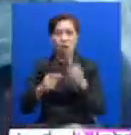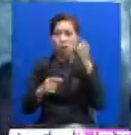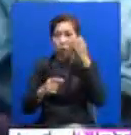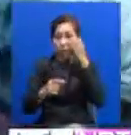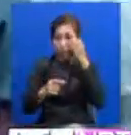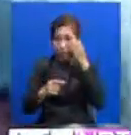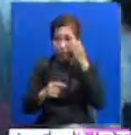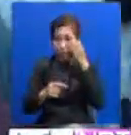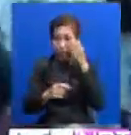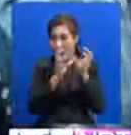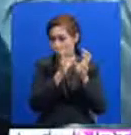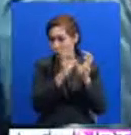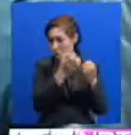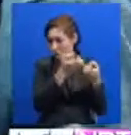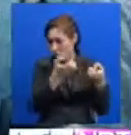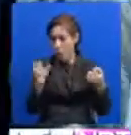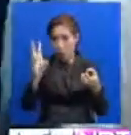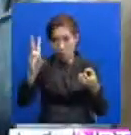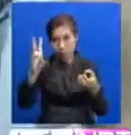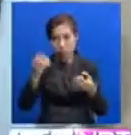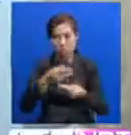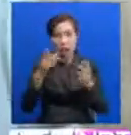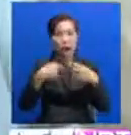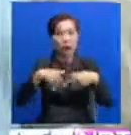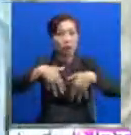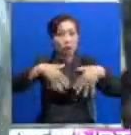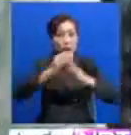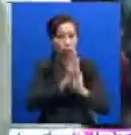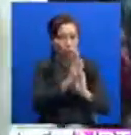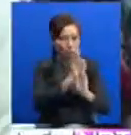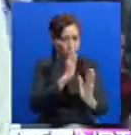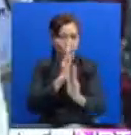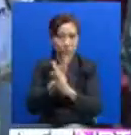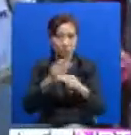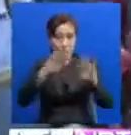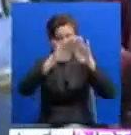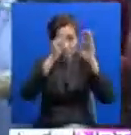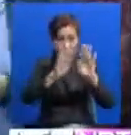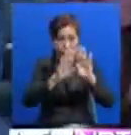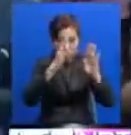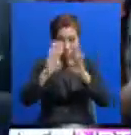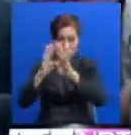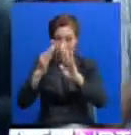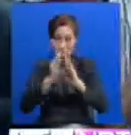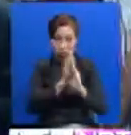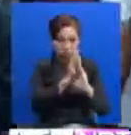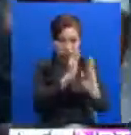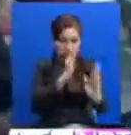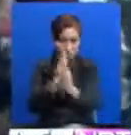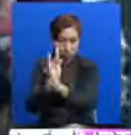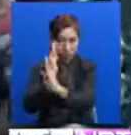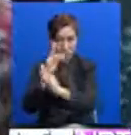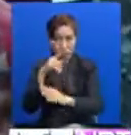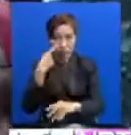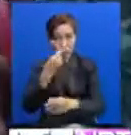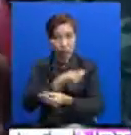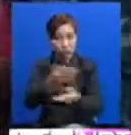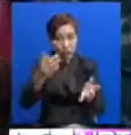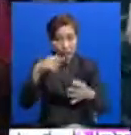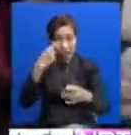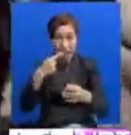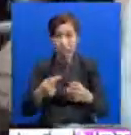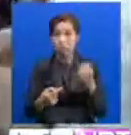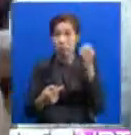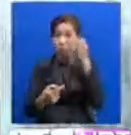รับเหรียญโปรยทานและสลักรางวัลที่บริเวณประตูวัดทั้งสองข้างส่วนผู้ที่โชคดีซึ่งได้รับรางวัลโทรศัพท์